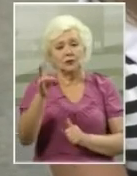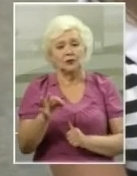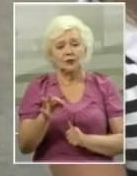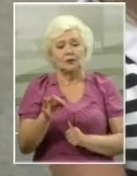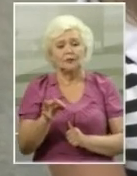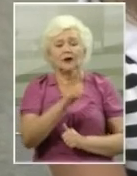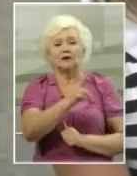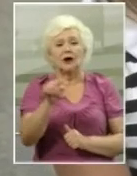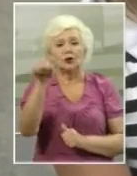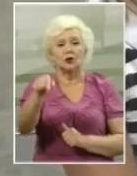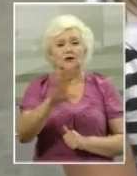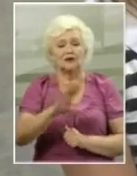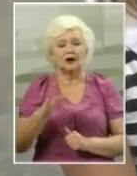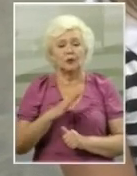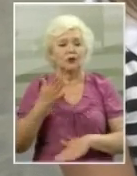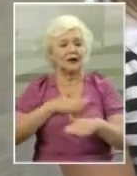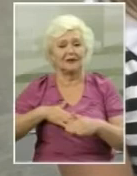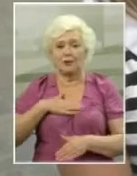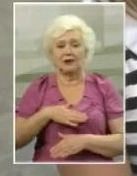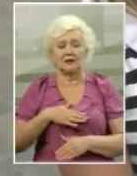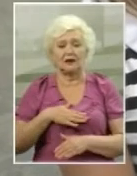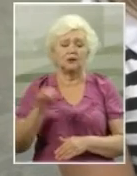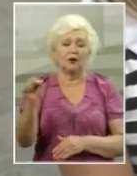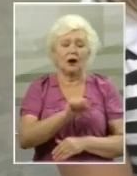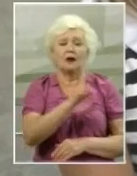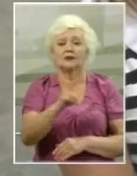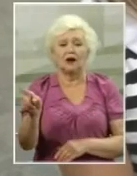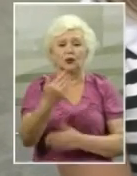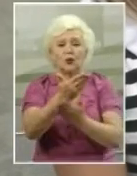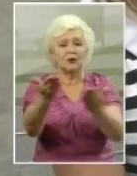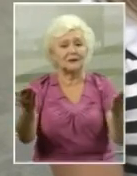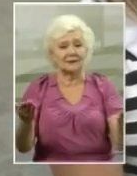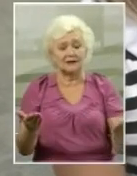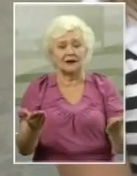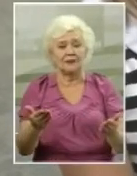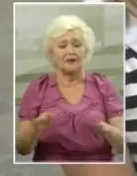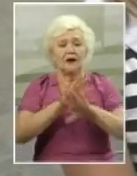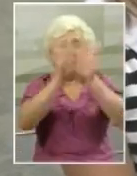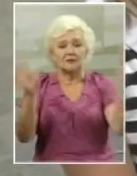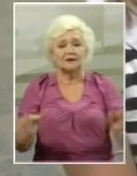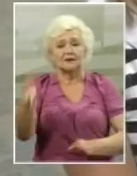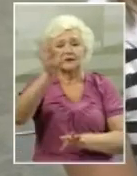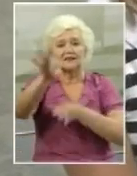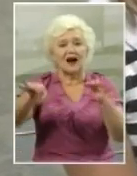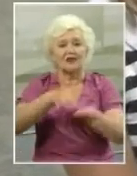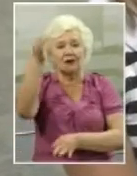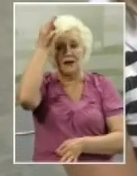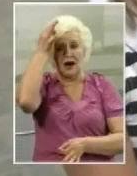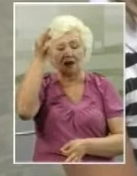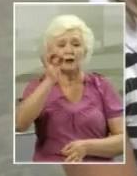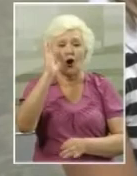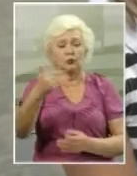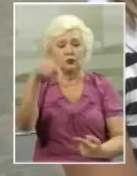для когось це буде, може, і неприємно, а для когось зайве нагадування